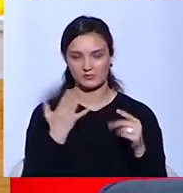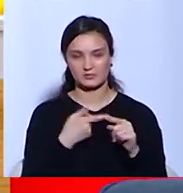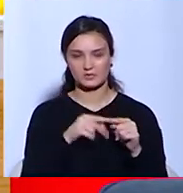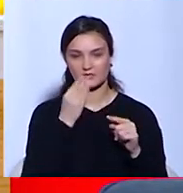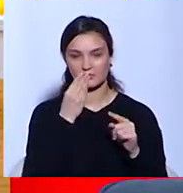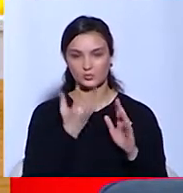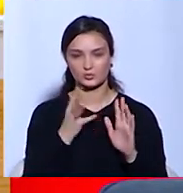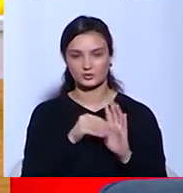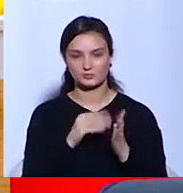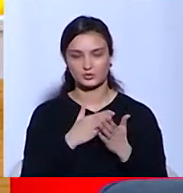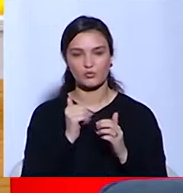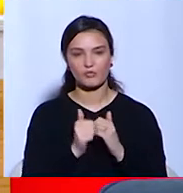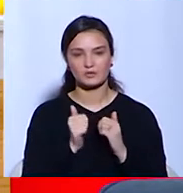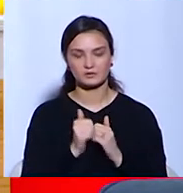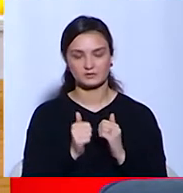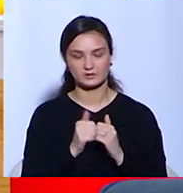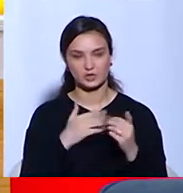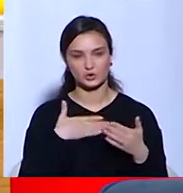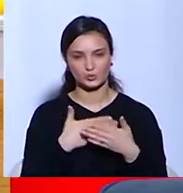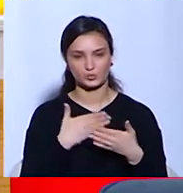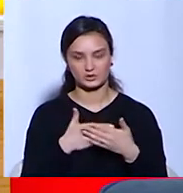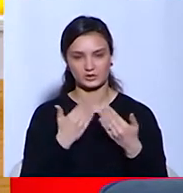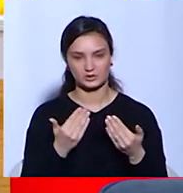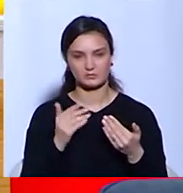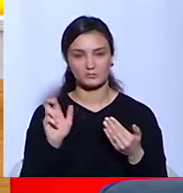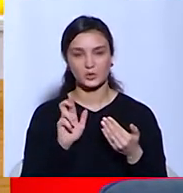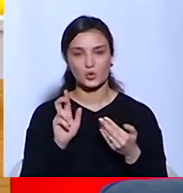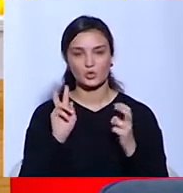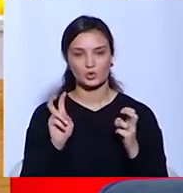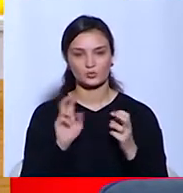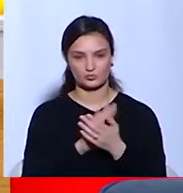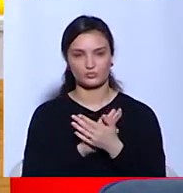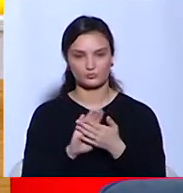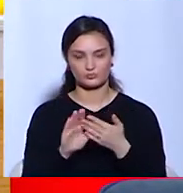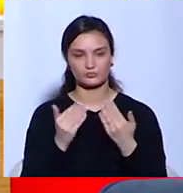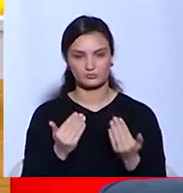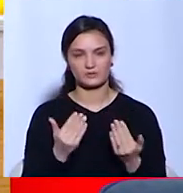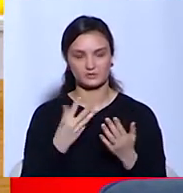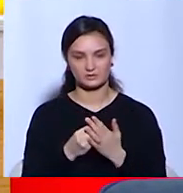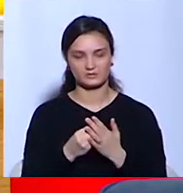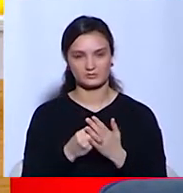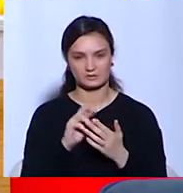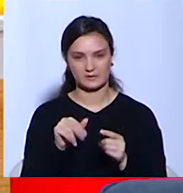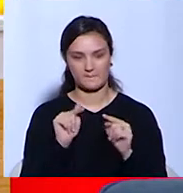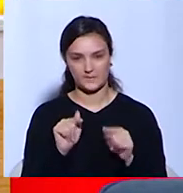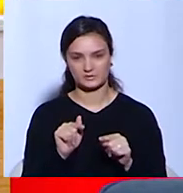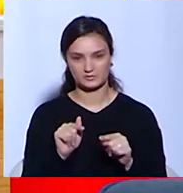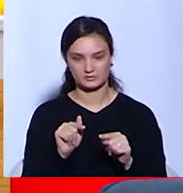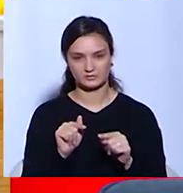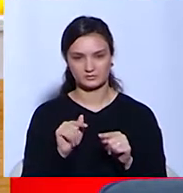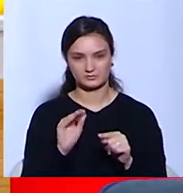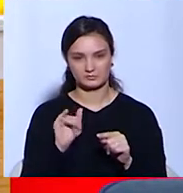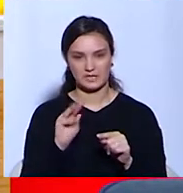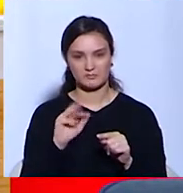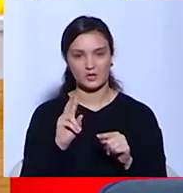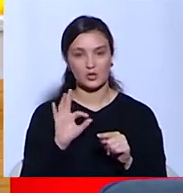საკვებ პროდუქტებში, ყოველთვის აქტიურია, ანუ ბიოლოგიურად აქტიურია თავისი ზემოქმედებით და მათ